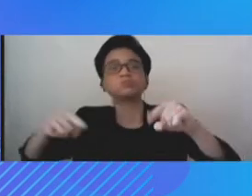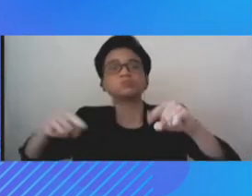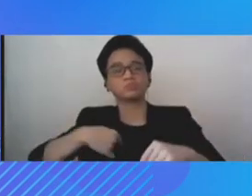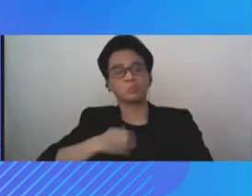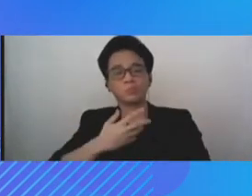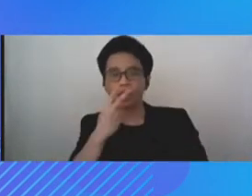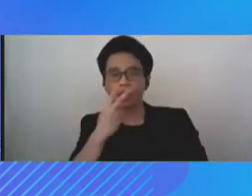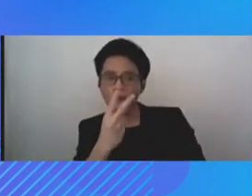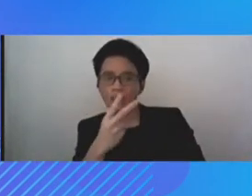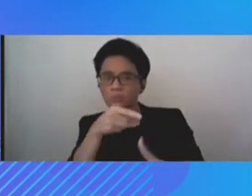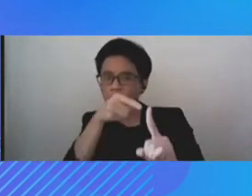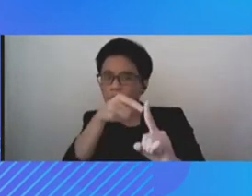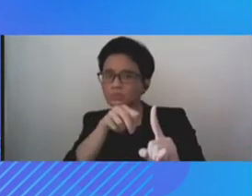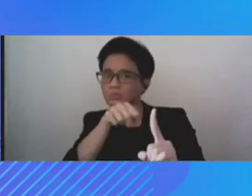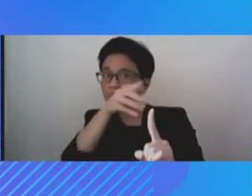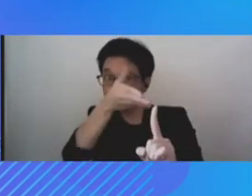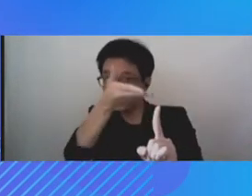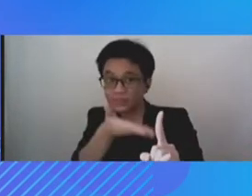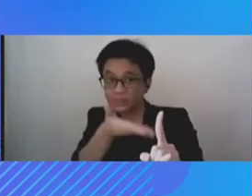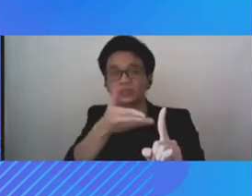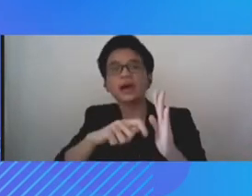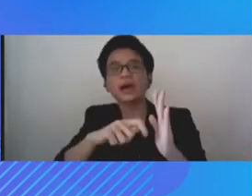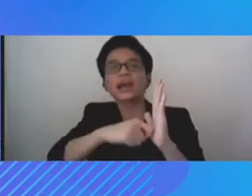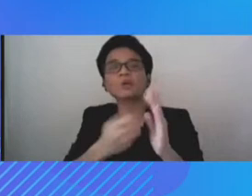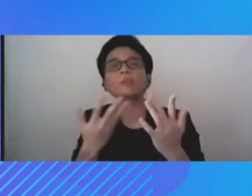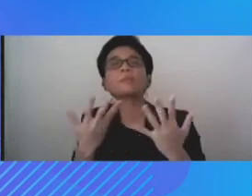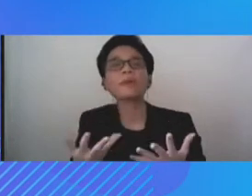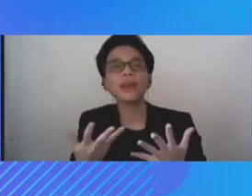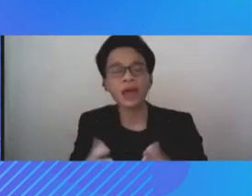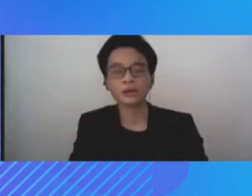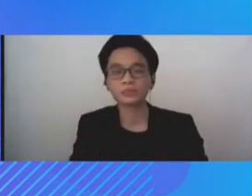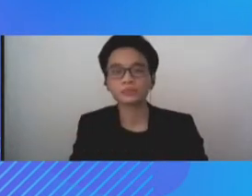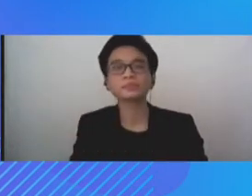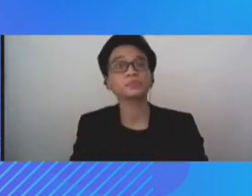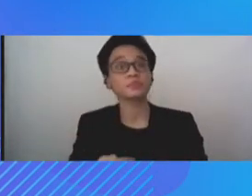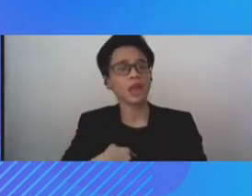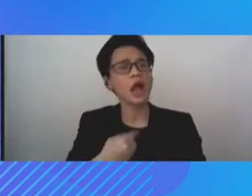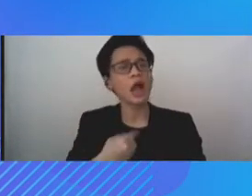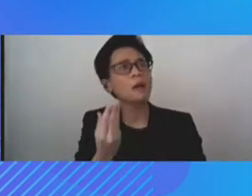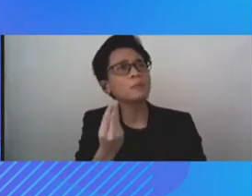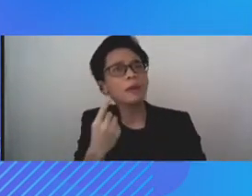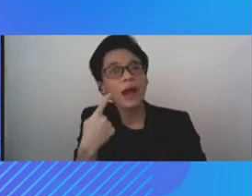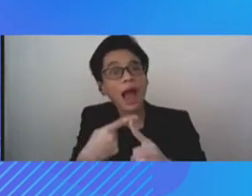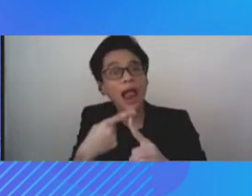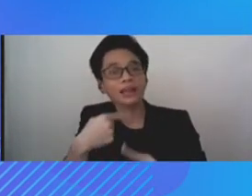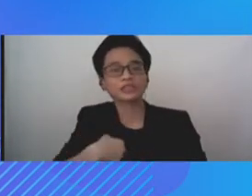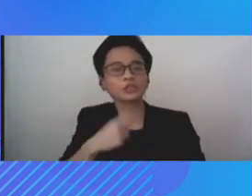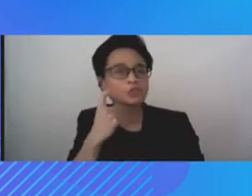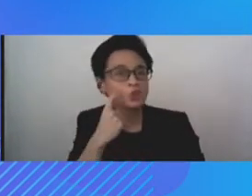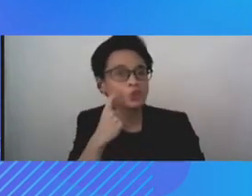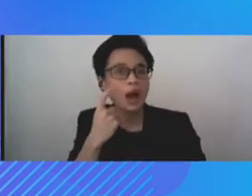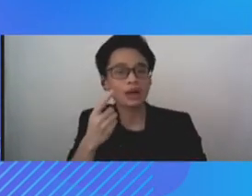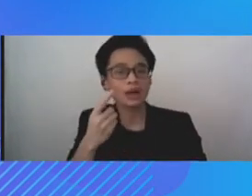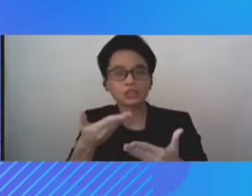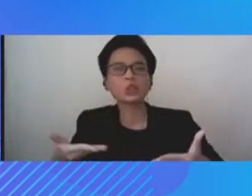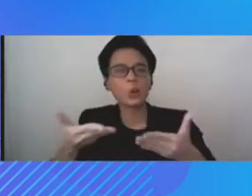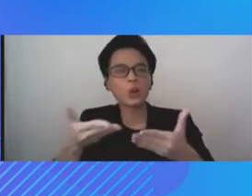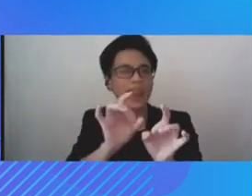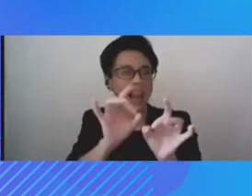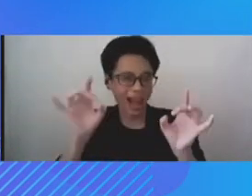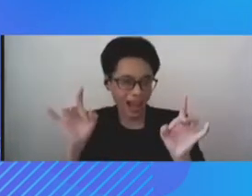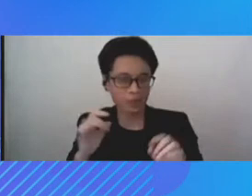saya akan seperti apa. Ternyata meskipun saya beberapa kali itu saya coba dengan situasi yang berbeda kayak